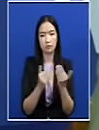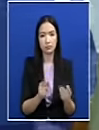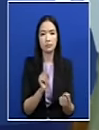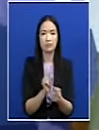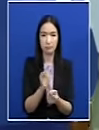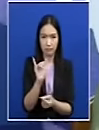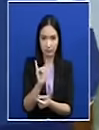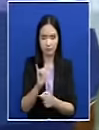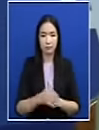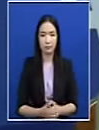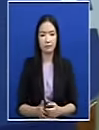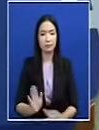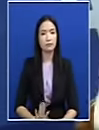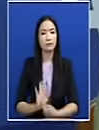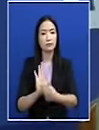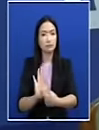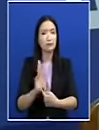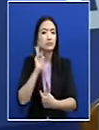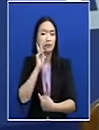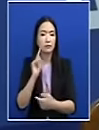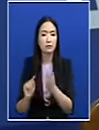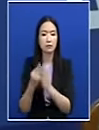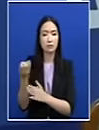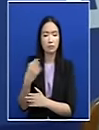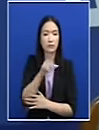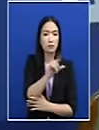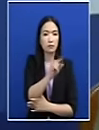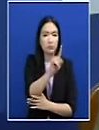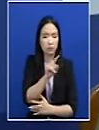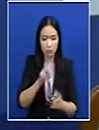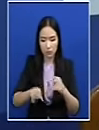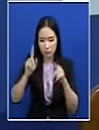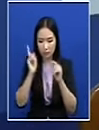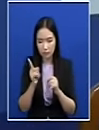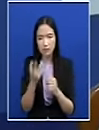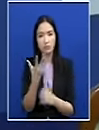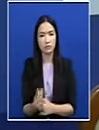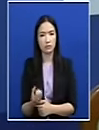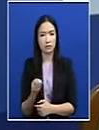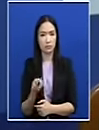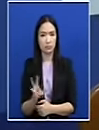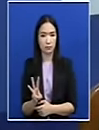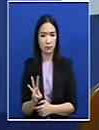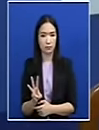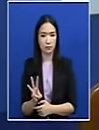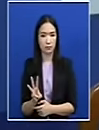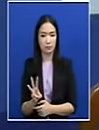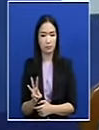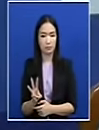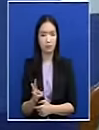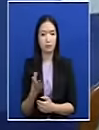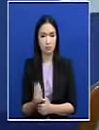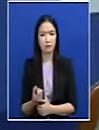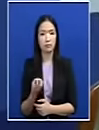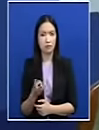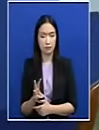นี้นะฮะเพราะนั้นอย่างยกตัวอย่างเช่นในข่าวออกตอนแรกว่า21เราตรวจจริงๆเหลือ16นะเหลือ